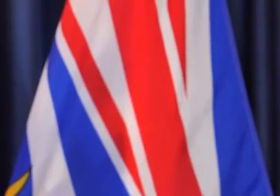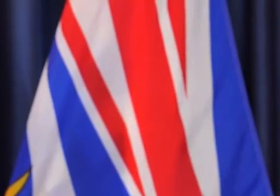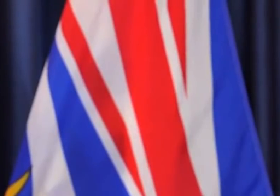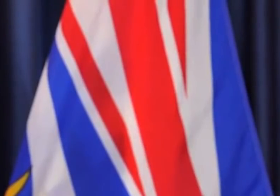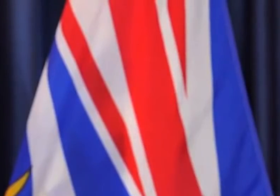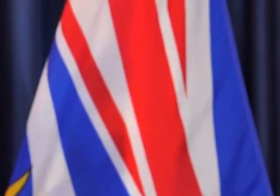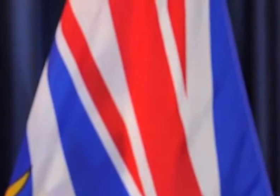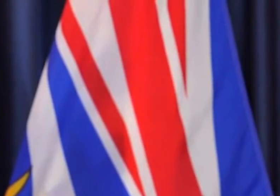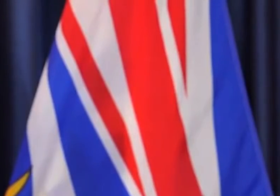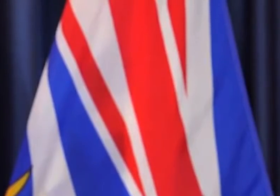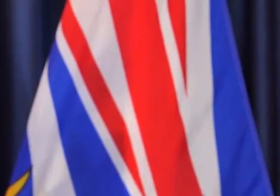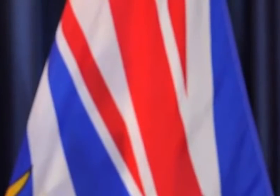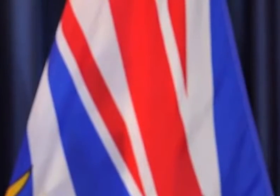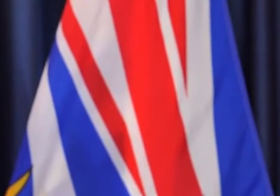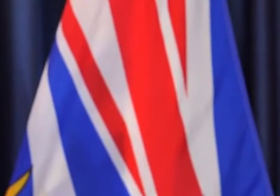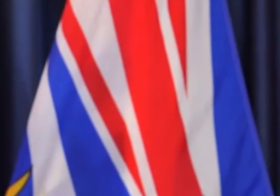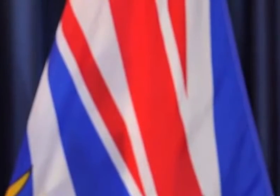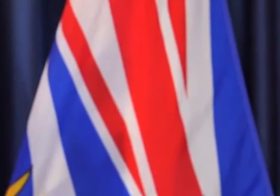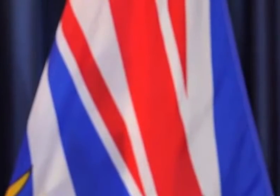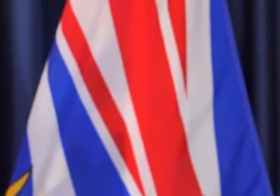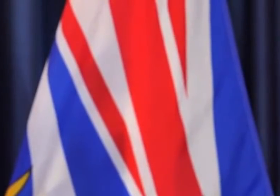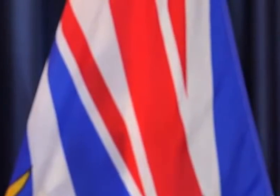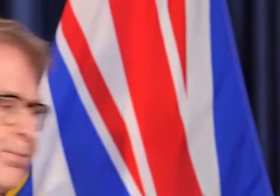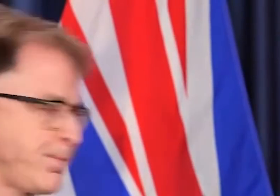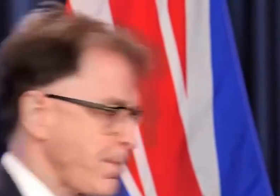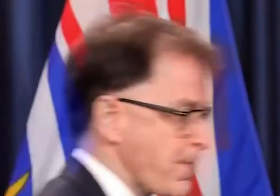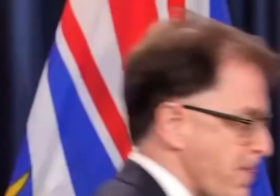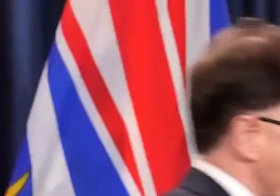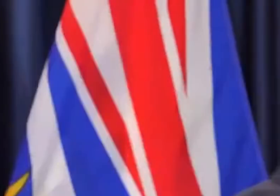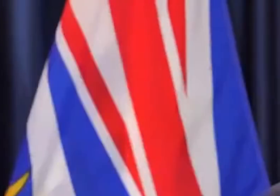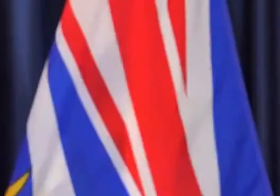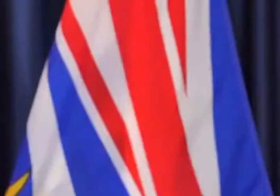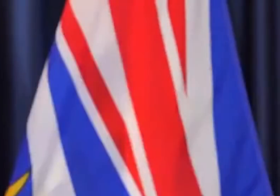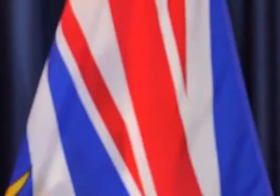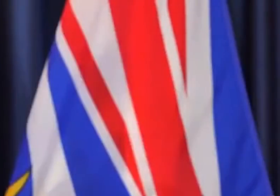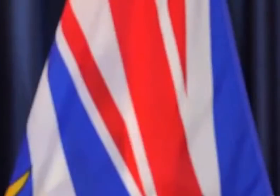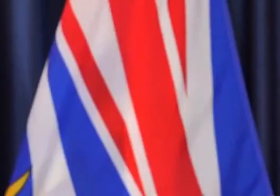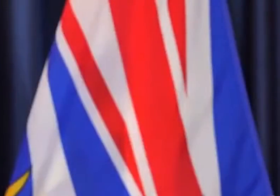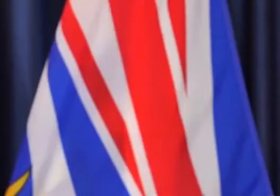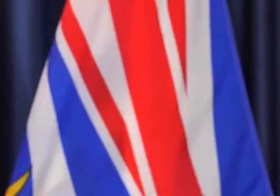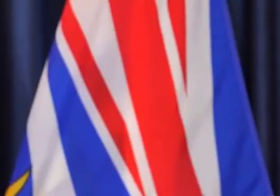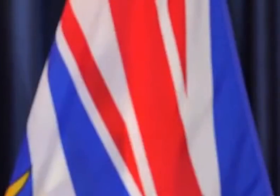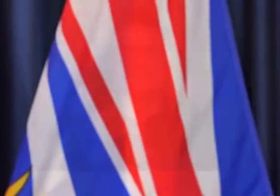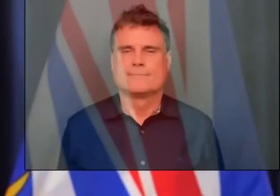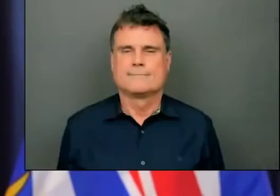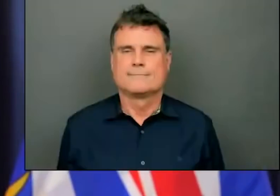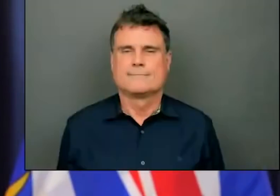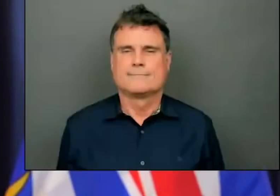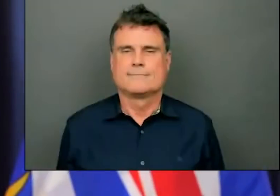soient en mesure de prendre des décisions appropriées. Karen, do you have a follow-up?